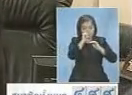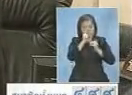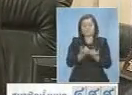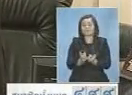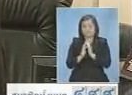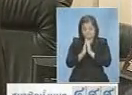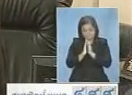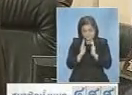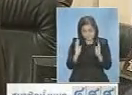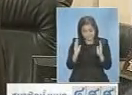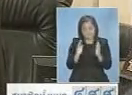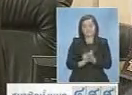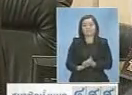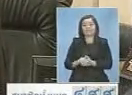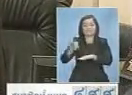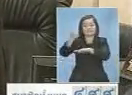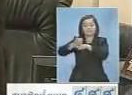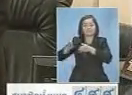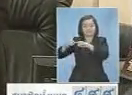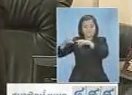ณครับสิ่งที่ท่านพูดนะครับ